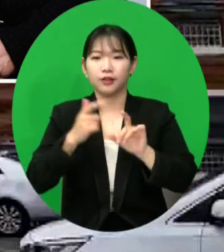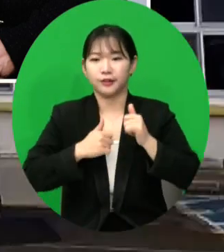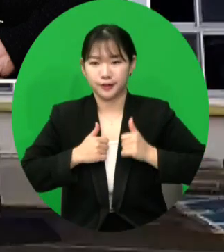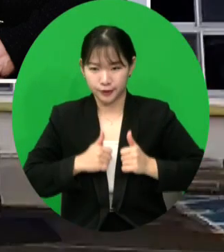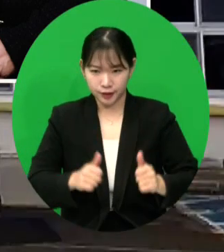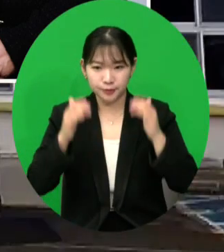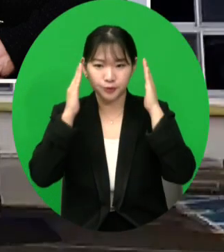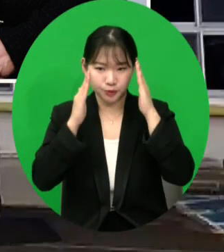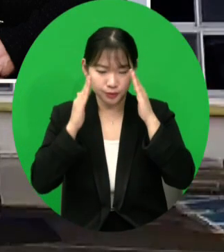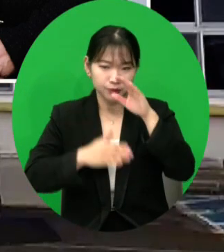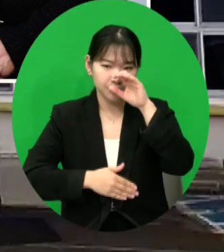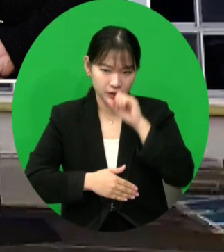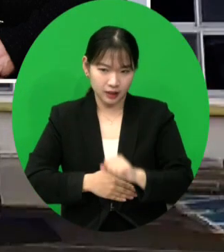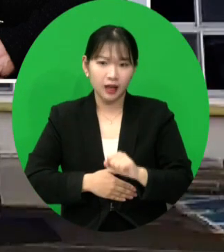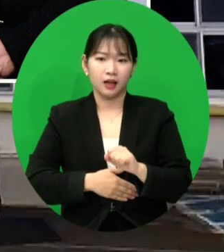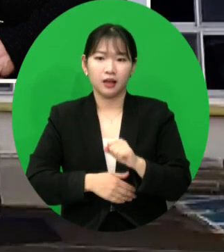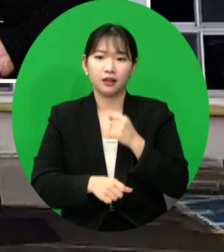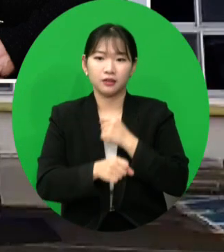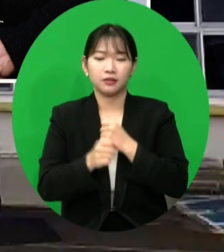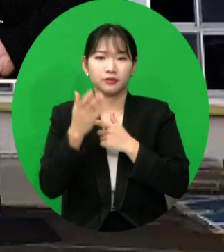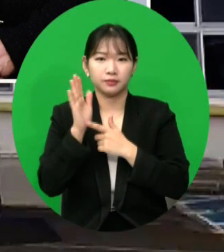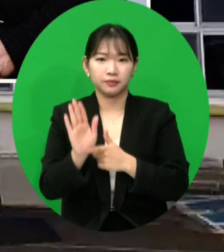열심히 공부했으면 하는 바람이라고 밝혔습니다